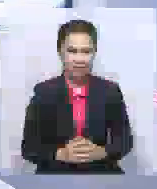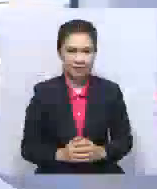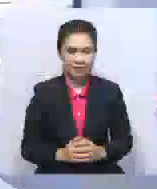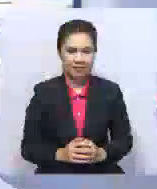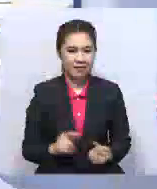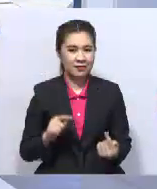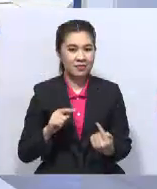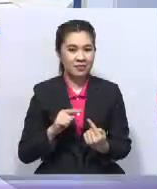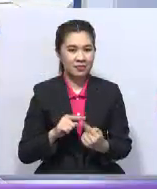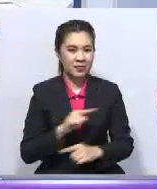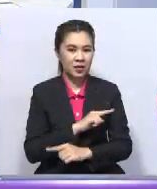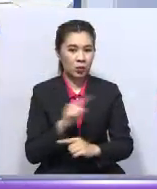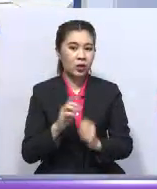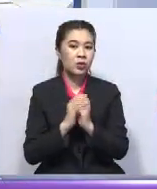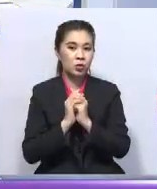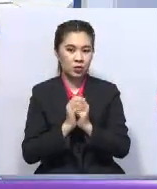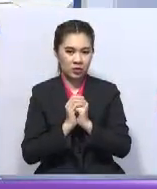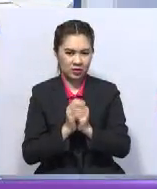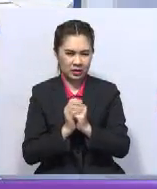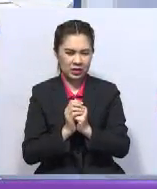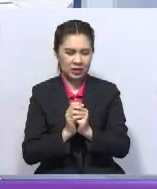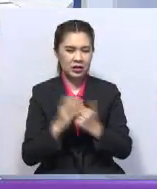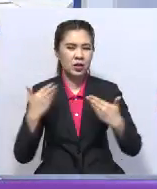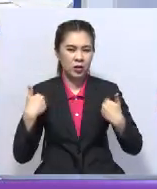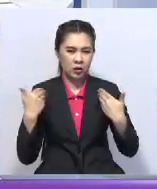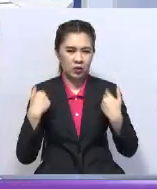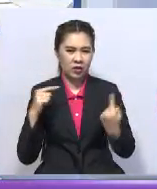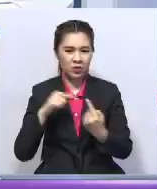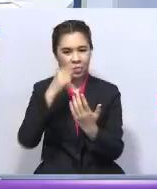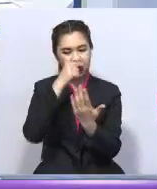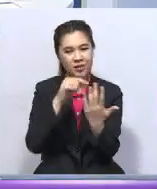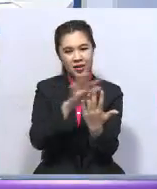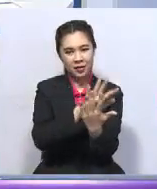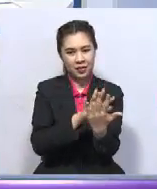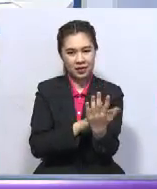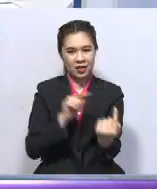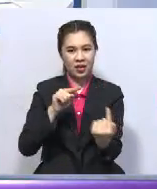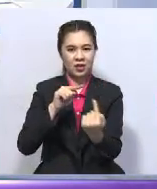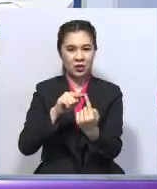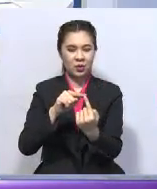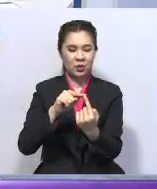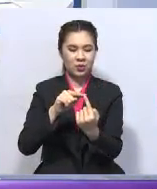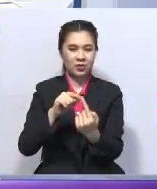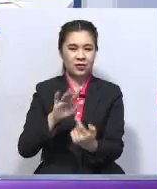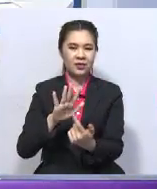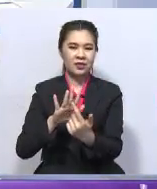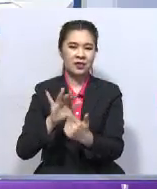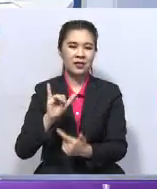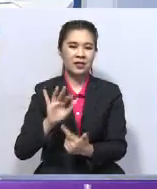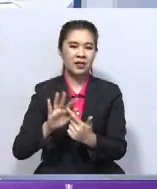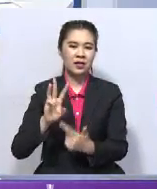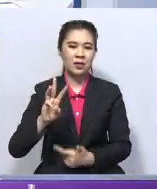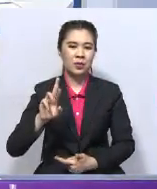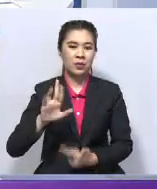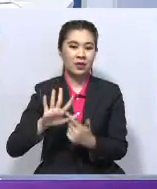ำหรับบรรยากาศช่วงเทศกาลตรุษจีนนะครับบรรยากาศที่น่าจะคึกคักที่สุดของประเทศไทยก็น่าจะอยู่ที่เยาวราชนะครับซึ่งวันนี้ประชาชน